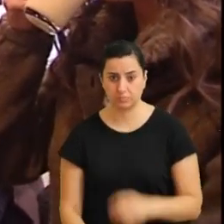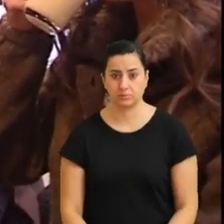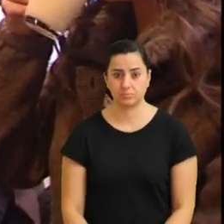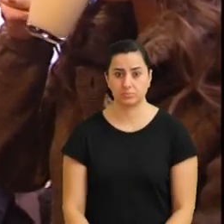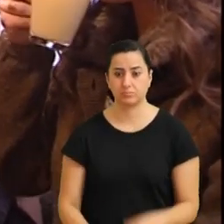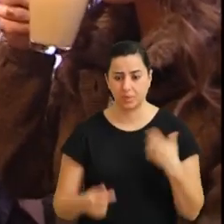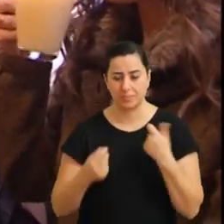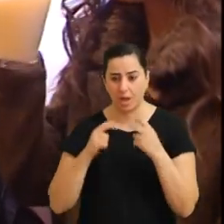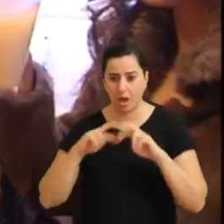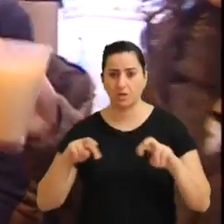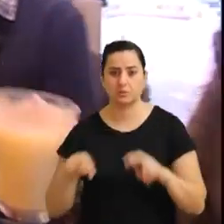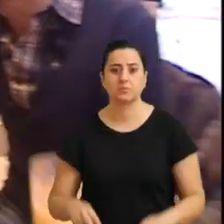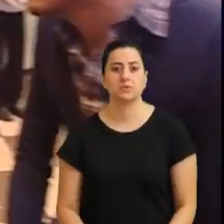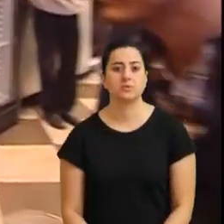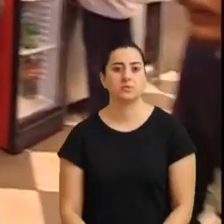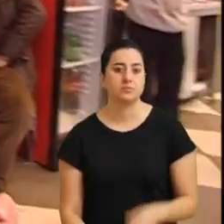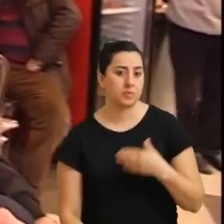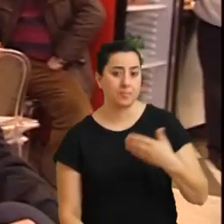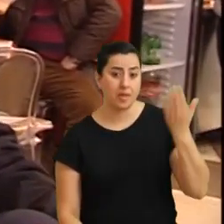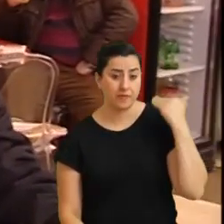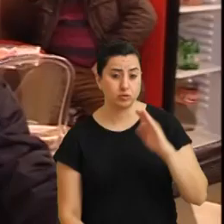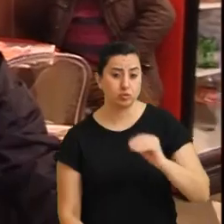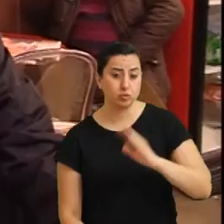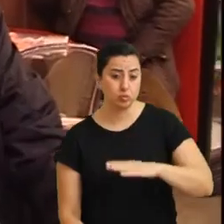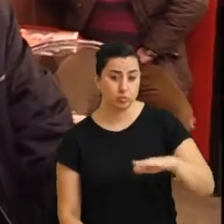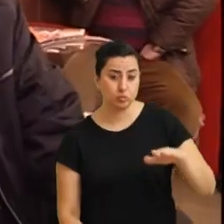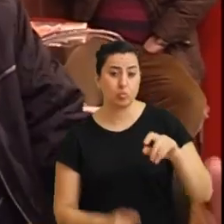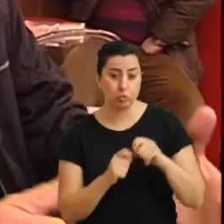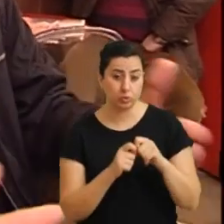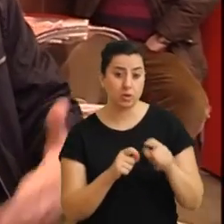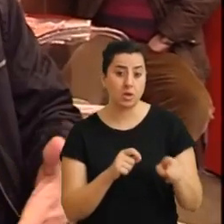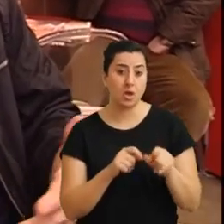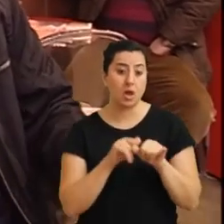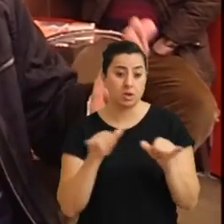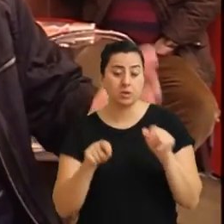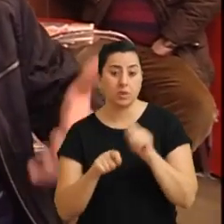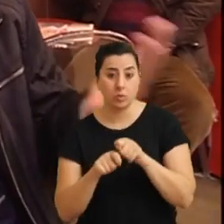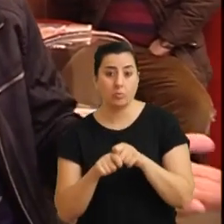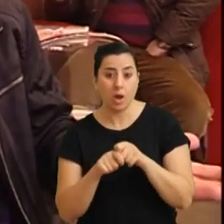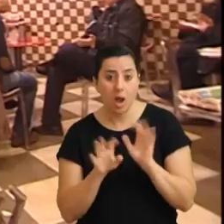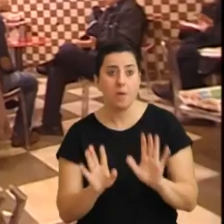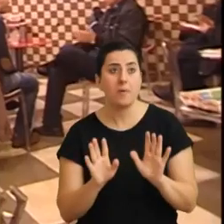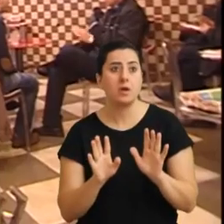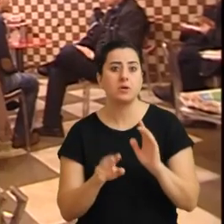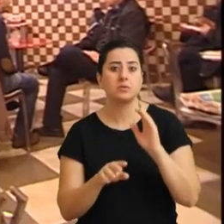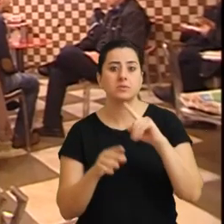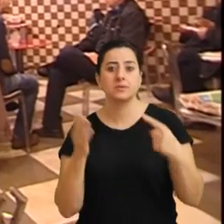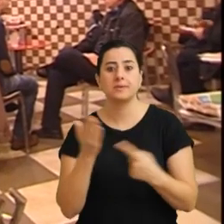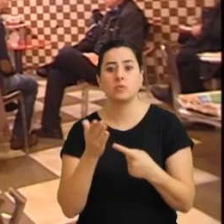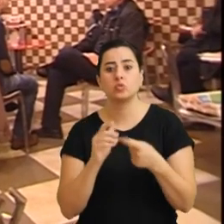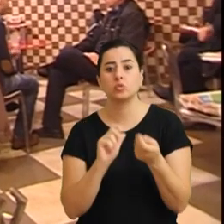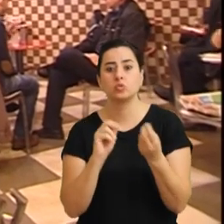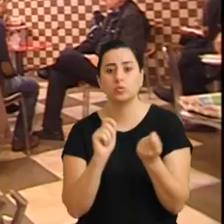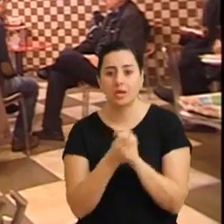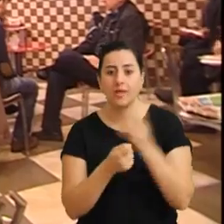biraz araştırdım. Yani şimdi yani benim çocukluk zamanımdaki bozanın aynısını yapıyoruz ama teknoloji çok değişti. Yani eskiden